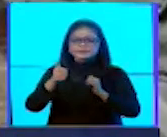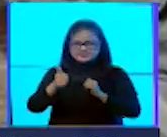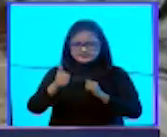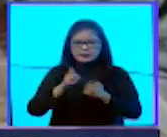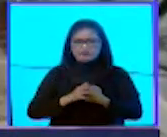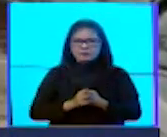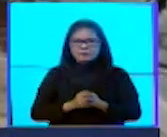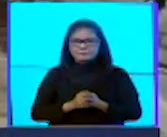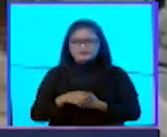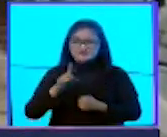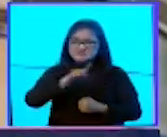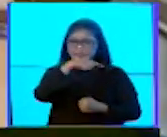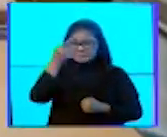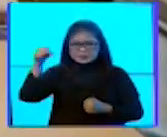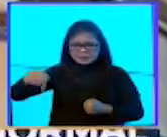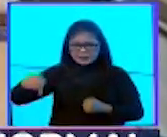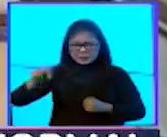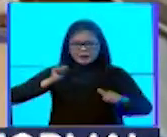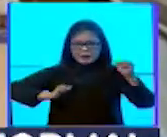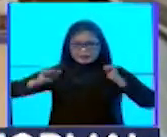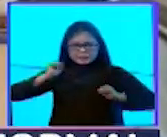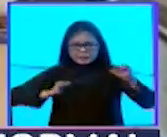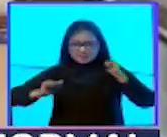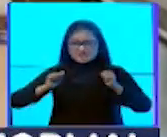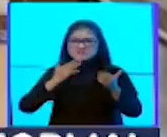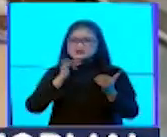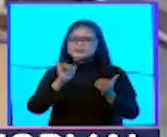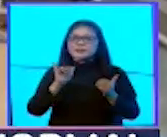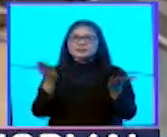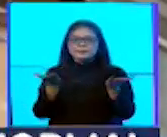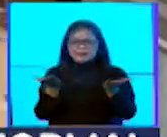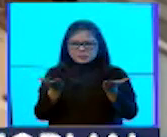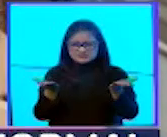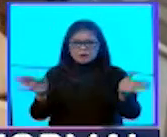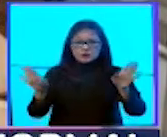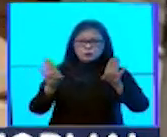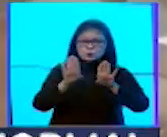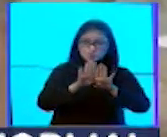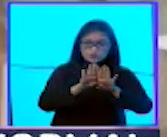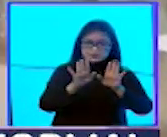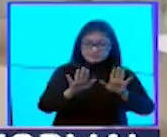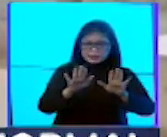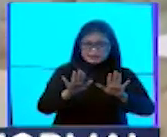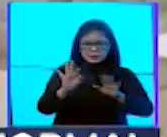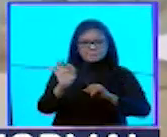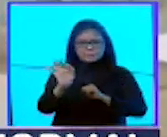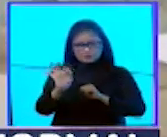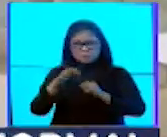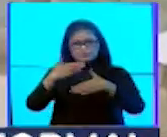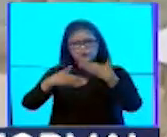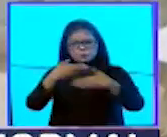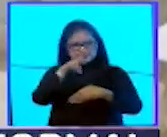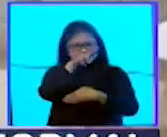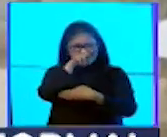Hingga kini aktivitas perkantoran pemerintah Aceh masih berjalan normal dan belum dilakukan penutupan sementara. Proses tracing dengan